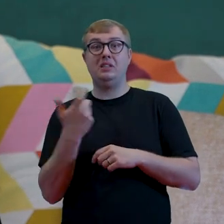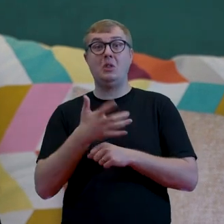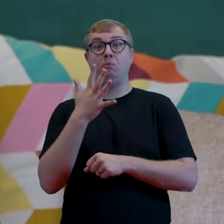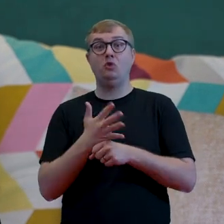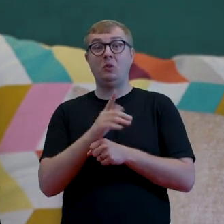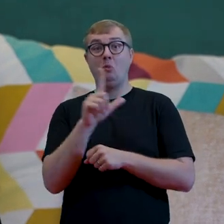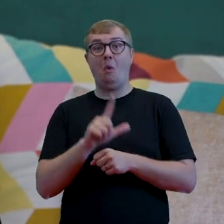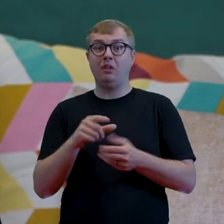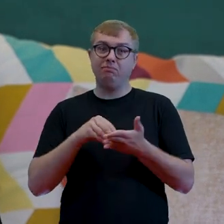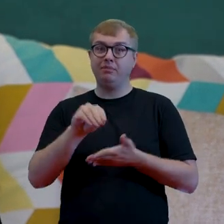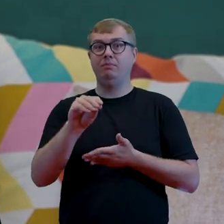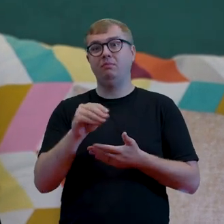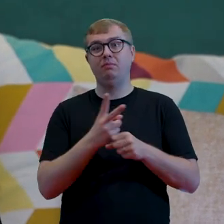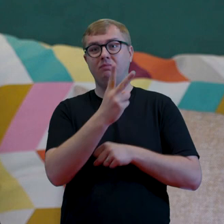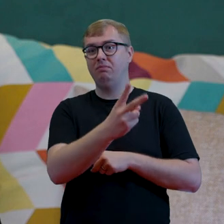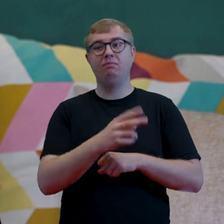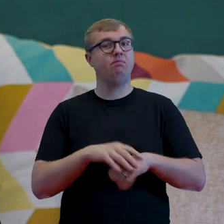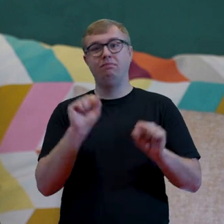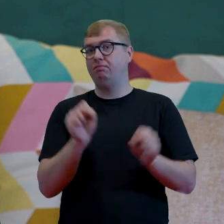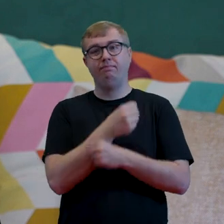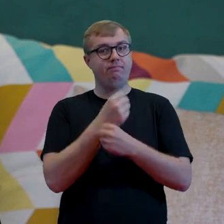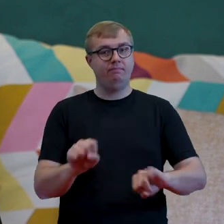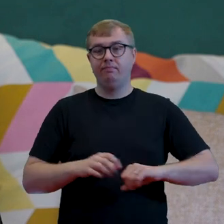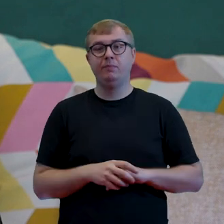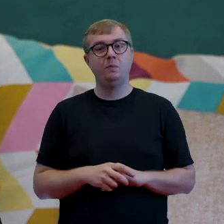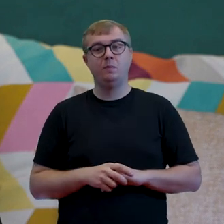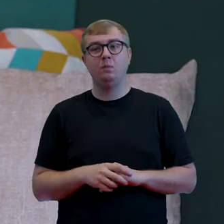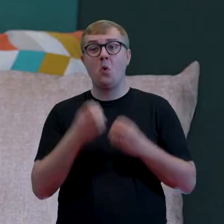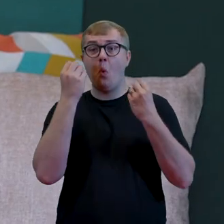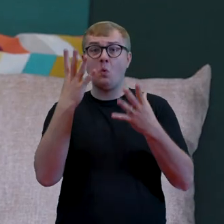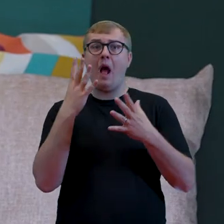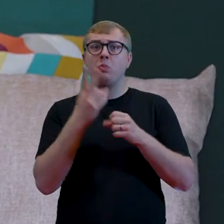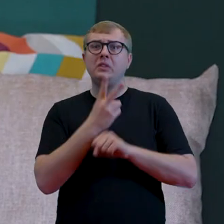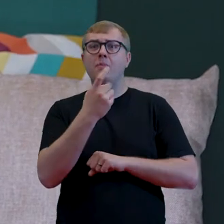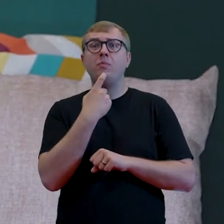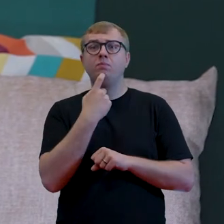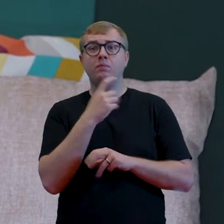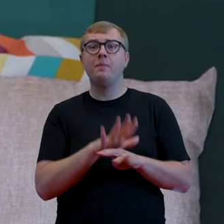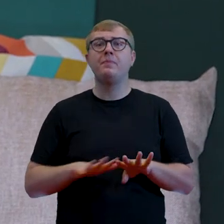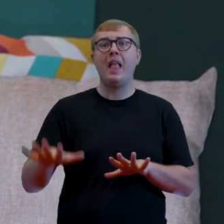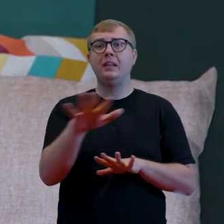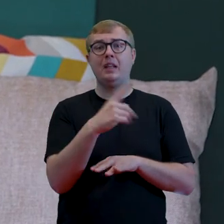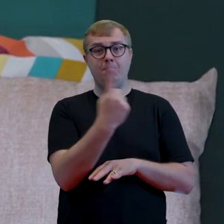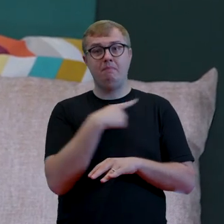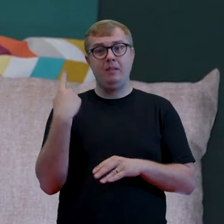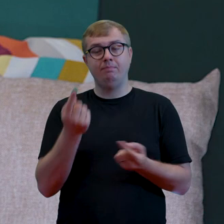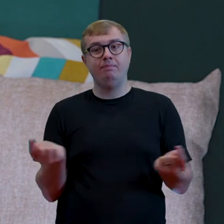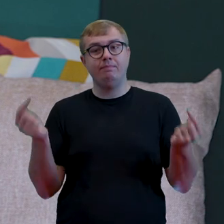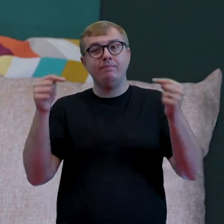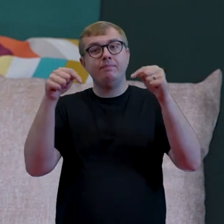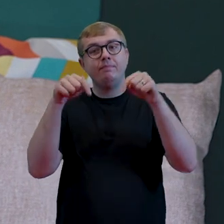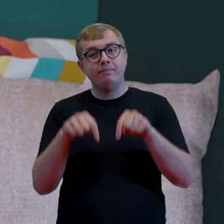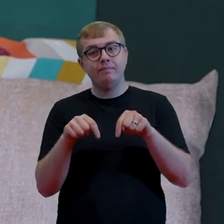No to weźcie 150 zł za bilety na jedną wyjście to jest stanowczo za dużo Kultury dostępna to jest takie miejsce